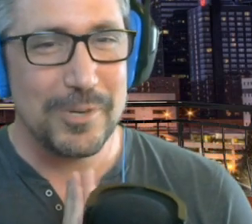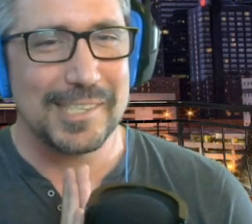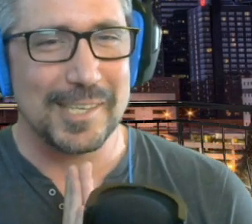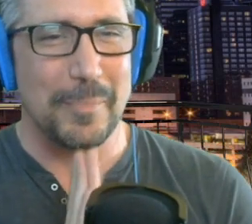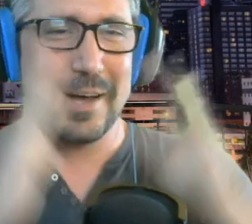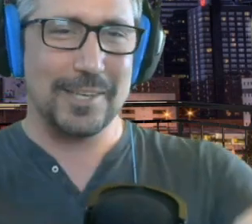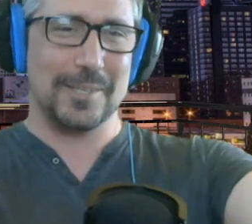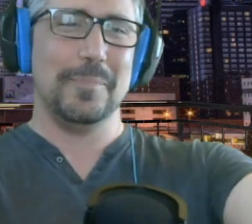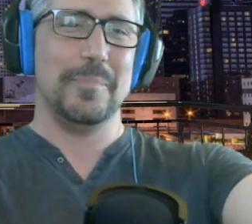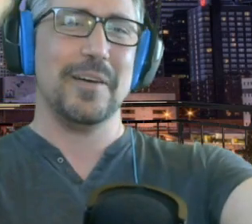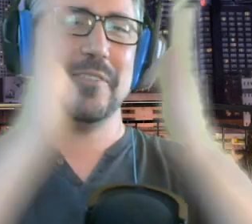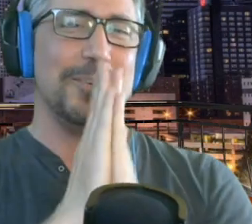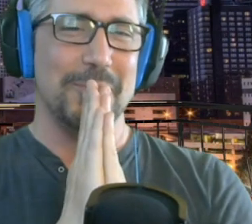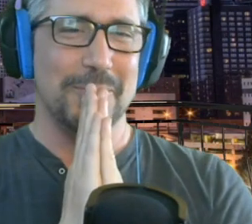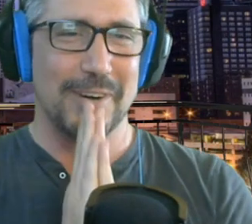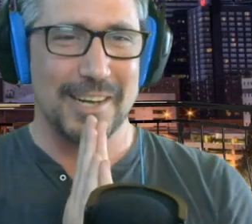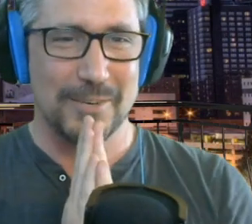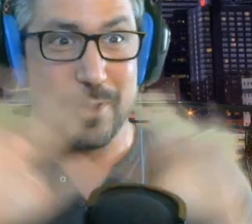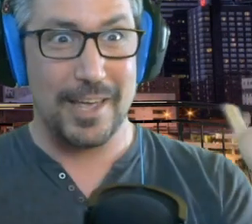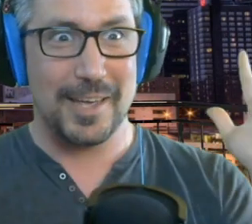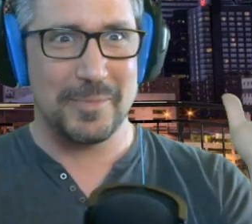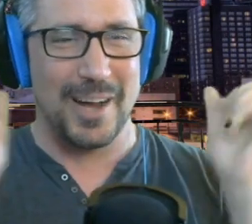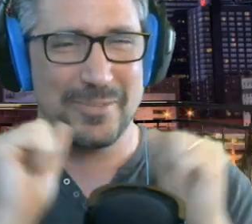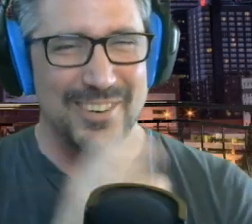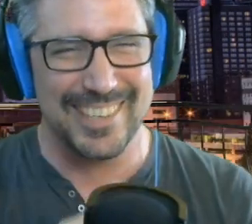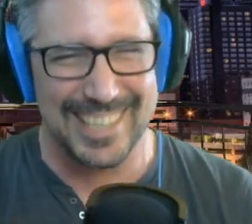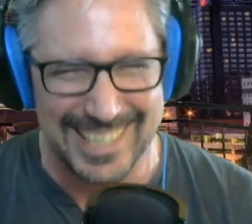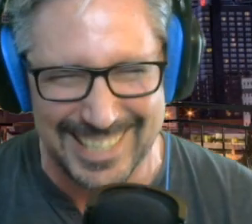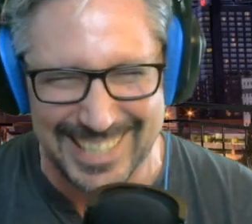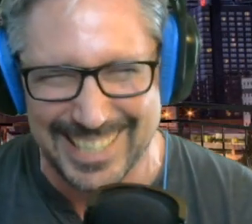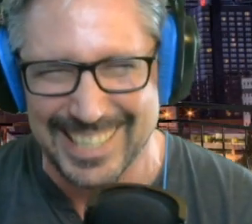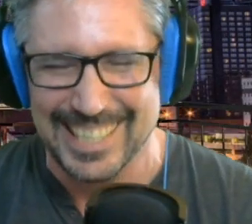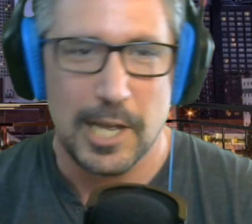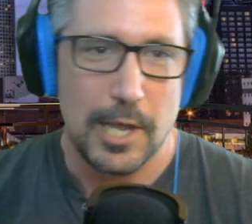Bienvenue. Oui, ça marche. Merveilleux. Voilà. Ouais, bravo.